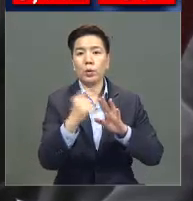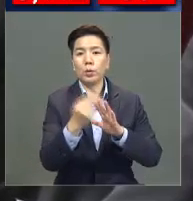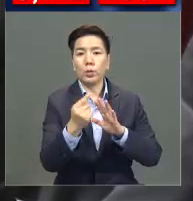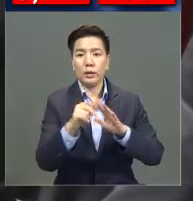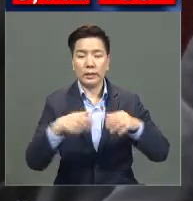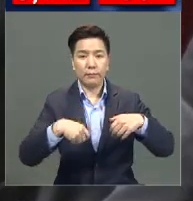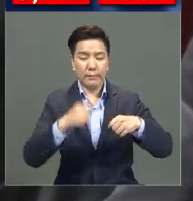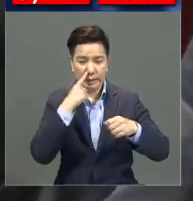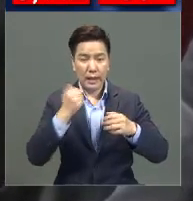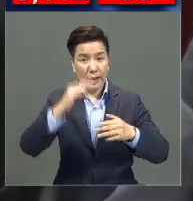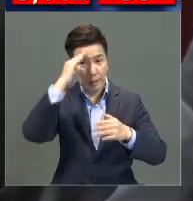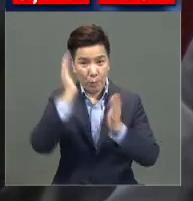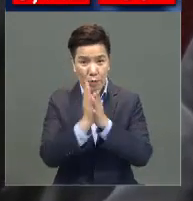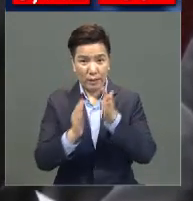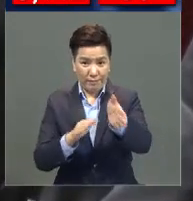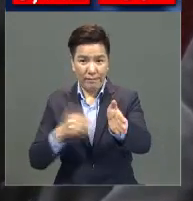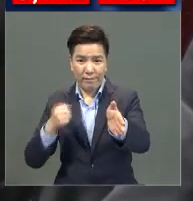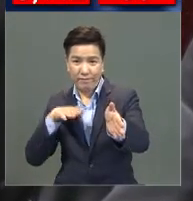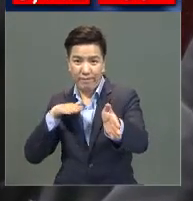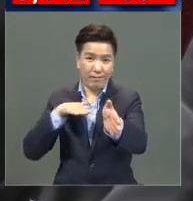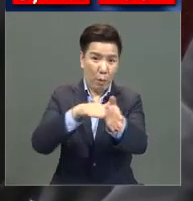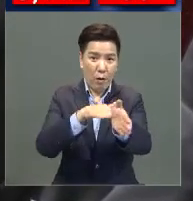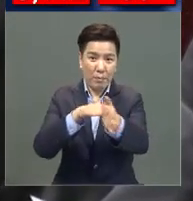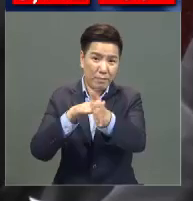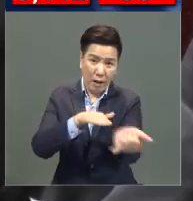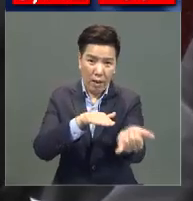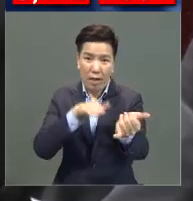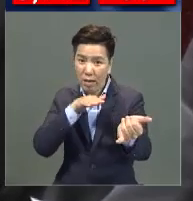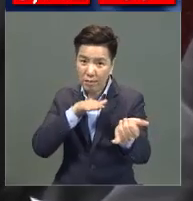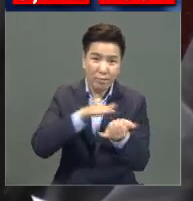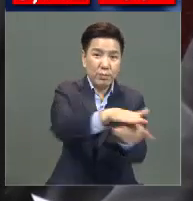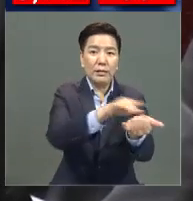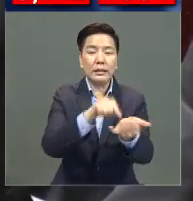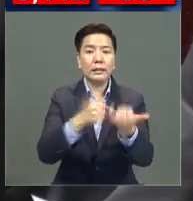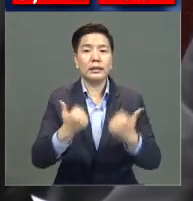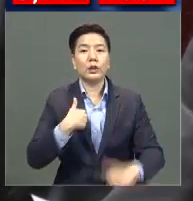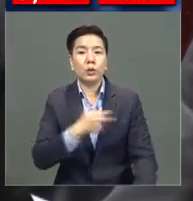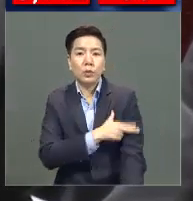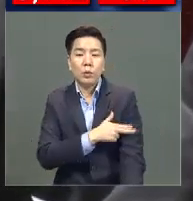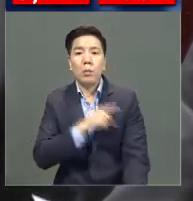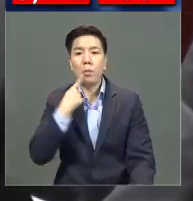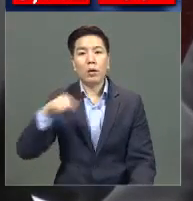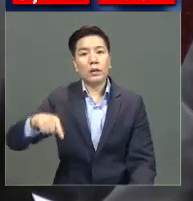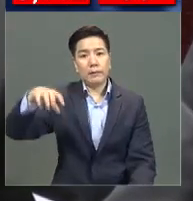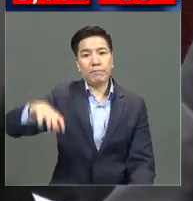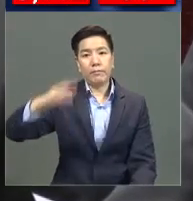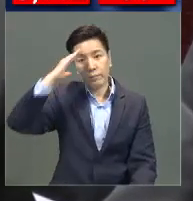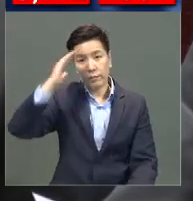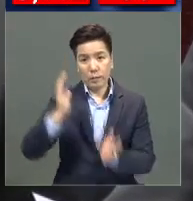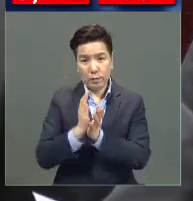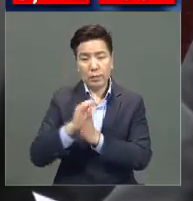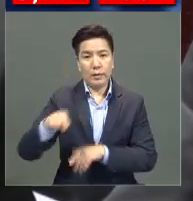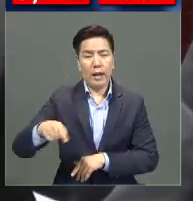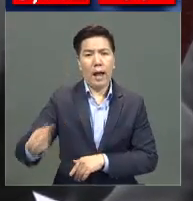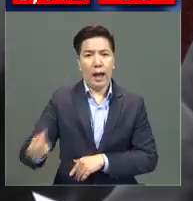นรถจักรยานยนต์ดาบตำรวจวิเชียรเนี่ยทางดร.สัทธนให้การว่าได้รับการประสานงานจากพันธุ์โทธ